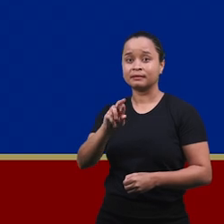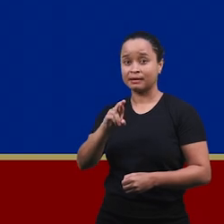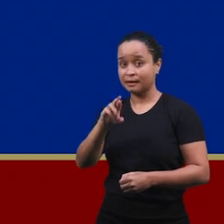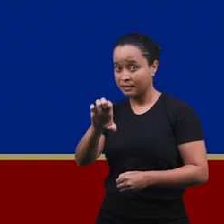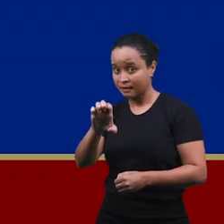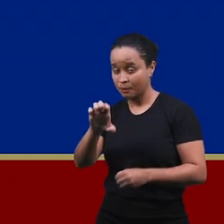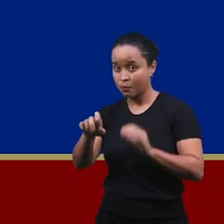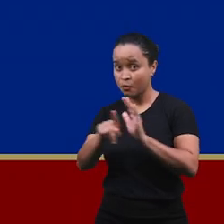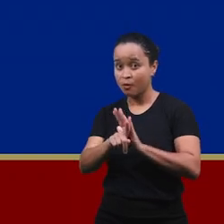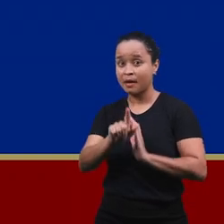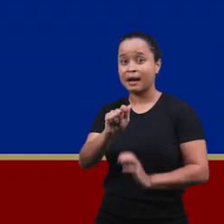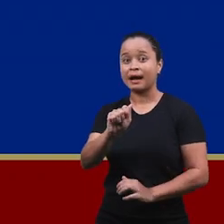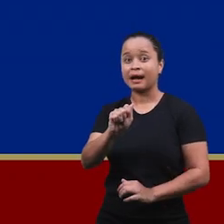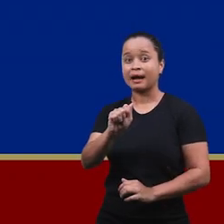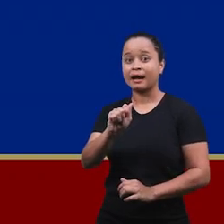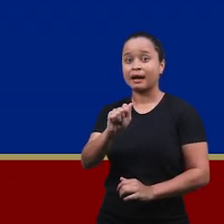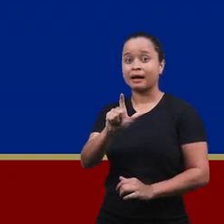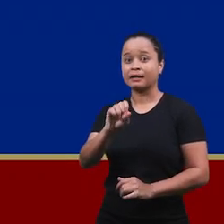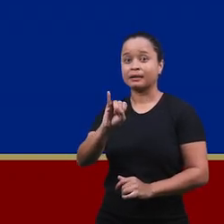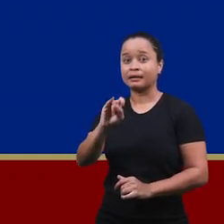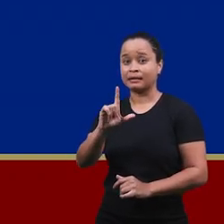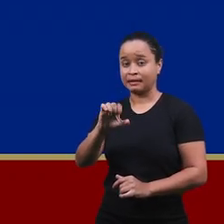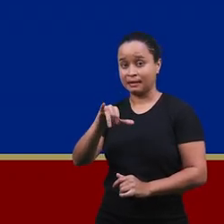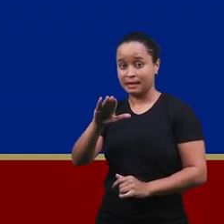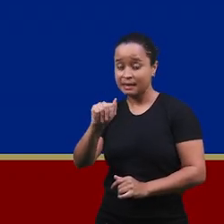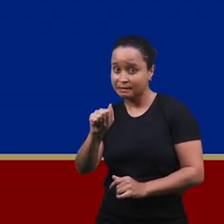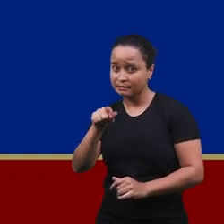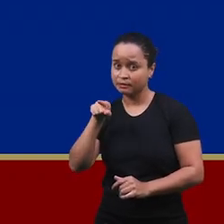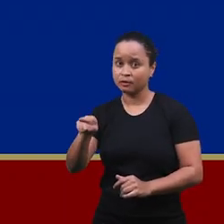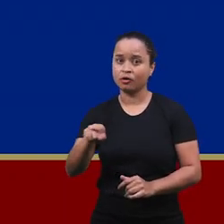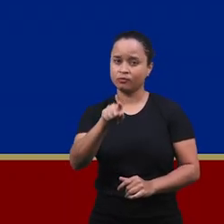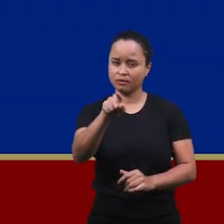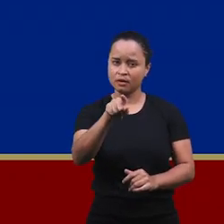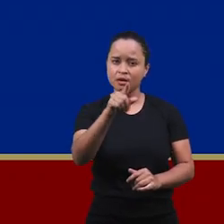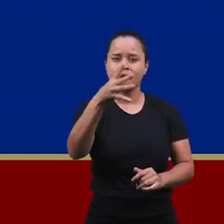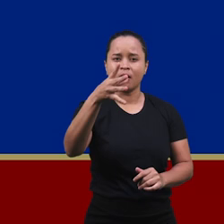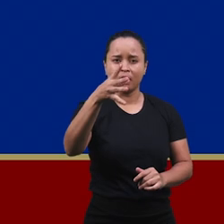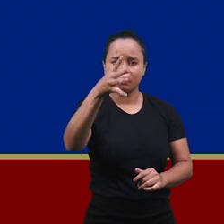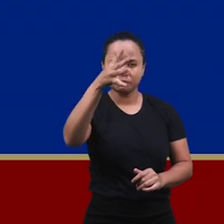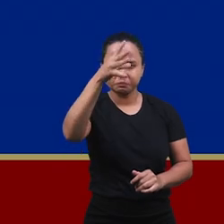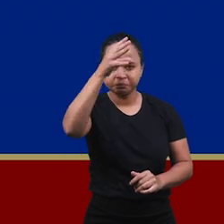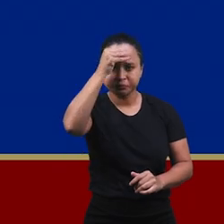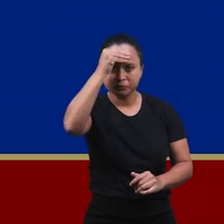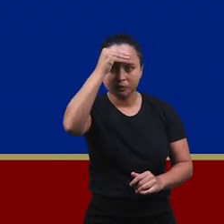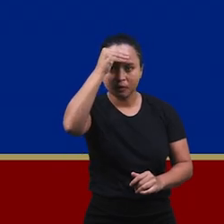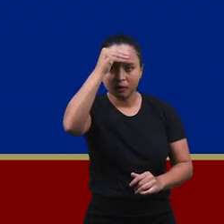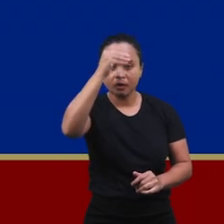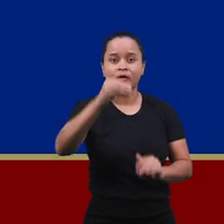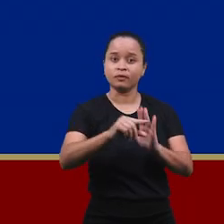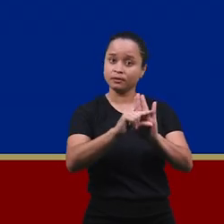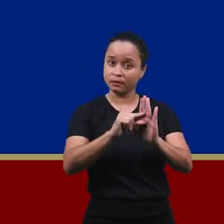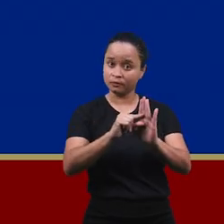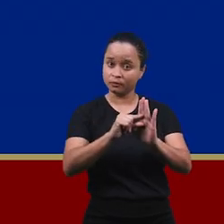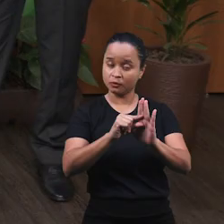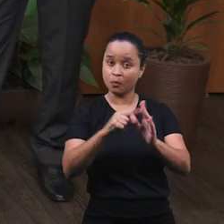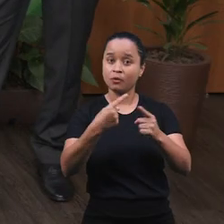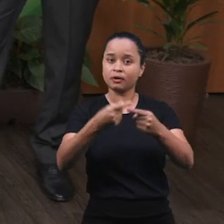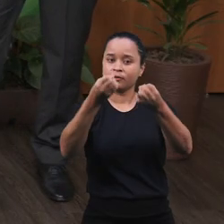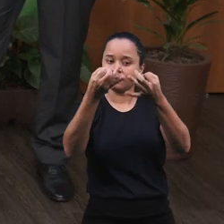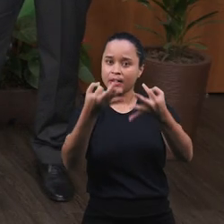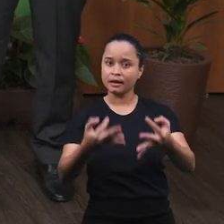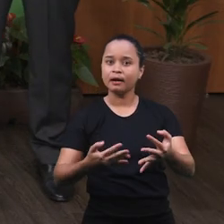gardez bien ce verset, lequel va être relu et expliqué pendant la